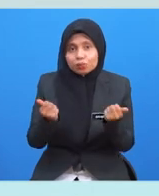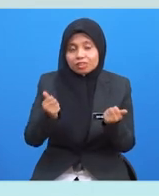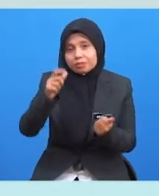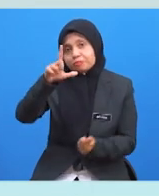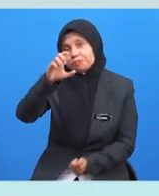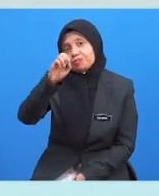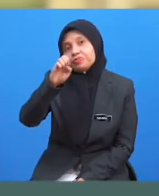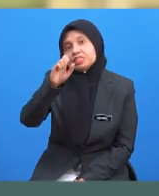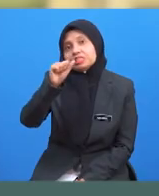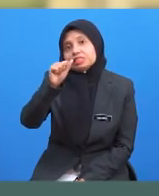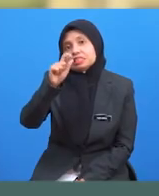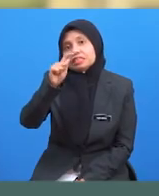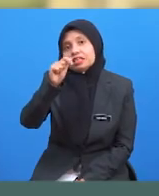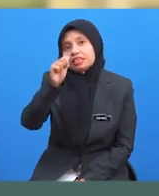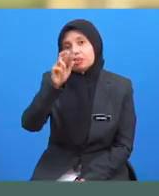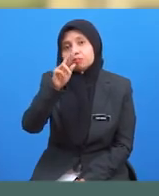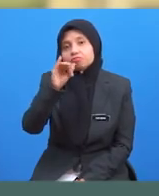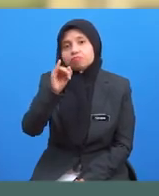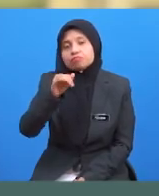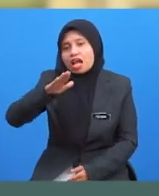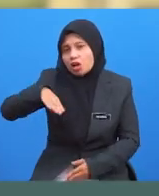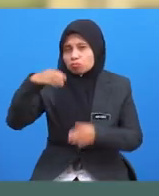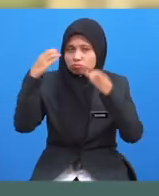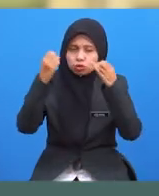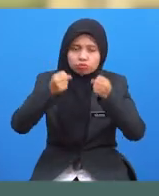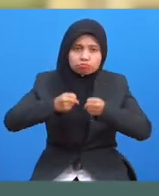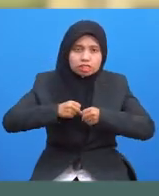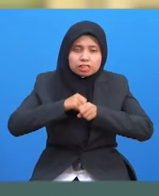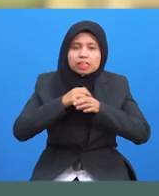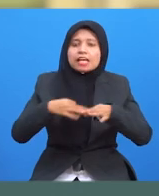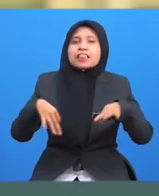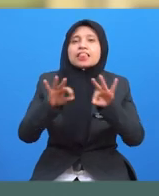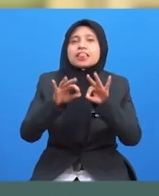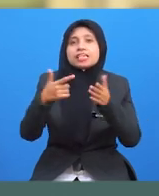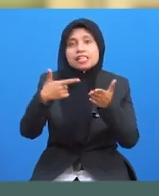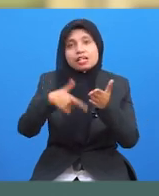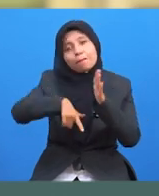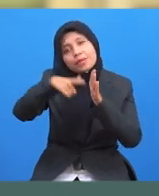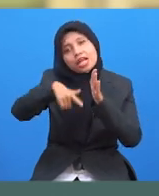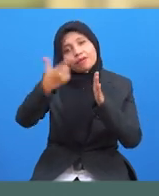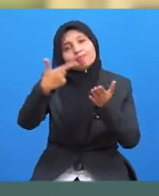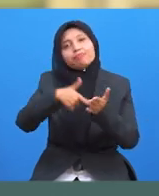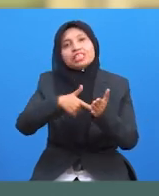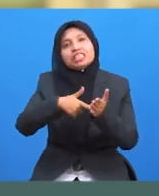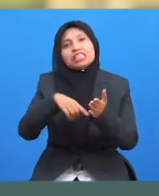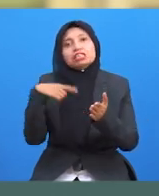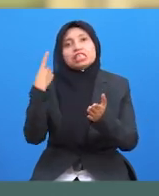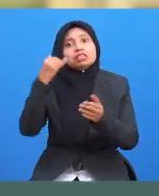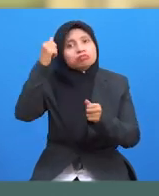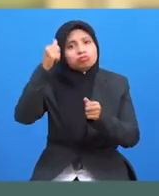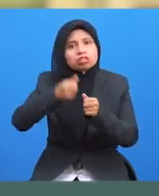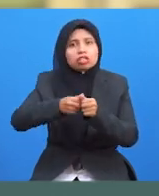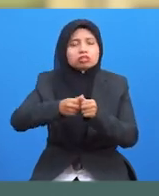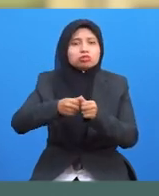lestari. Sebelum cikgu terangkan dengan lebih lanjut, kita imbas kembali apa